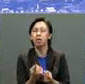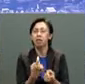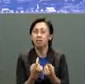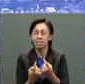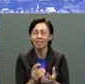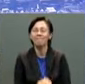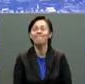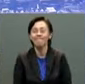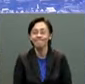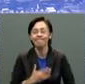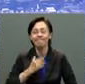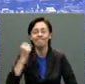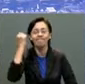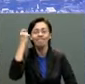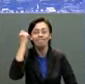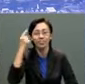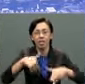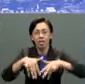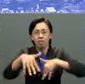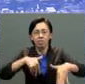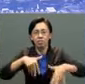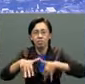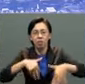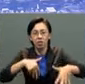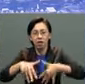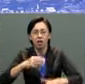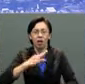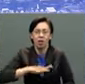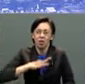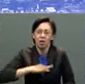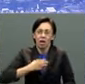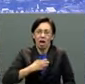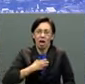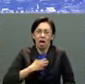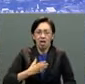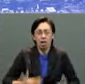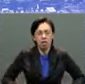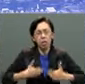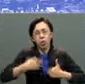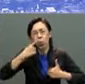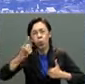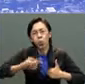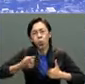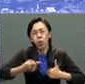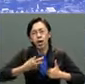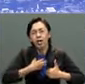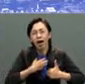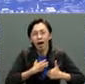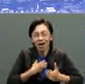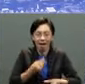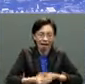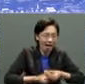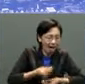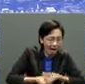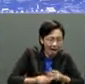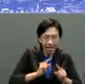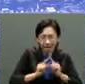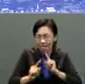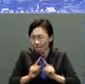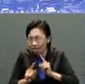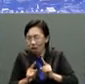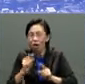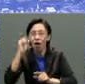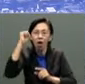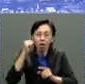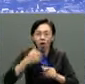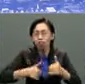ครับก็เข้าใจนะครับว่าท่านเองก็อยากจะกลับไปเป็นวิถีปกติมีการค้าการขายมีการเดินทางอะ